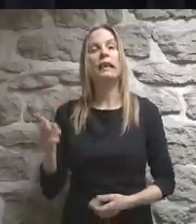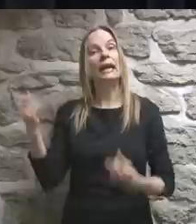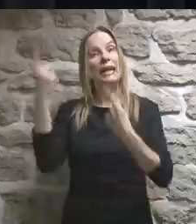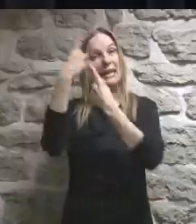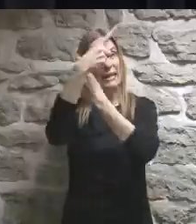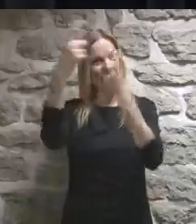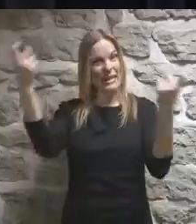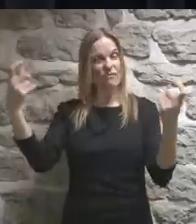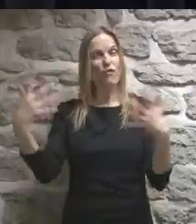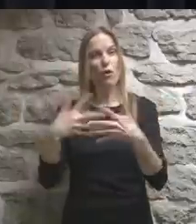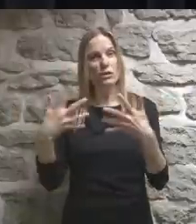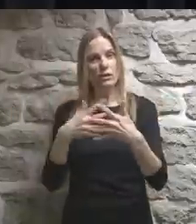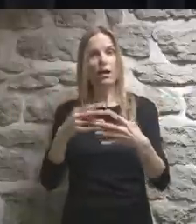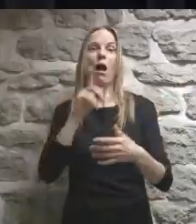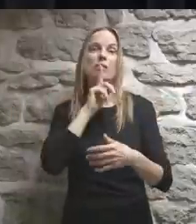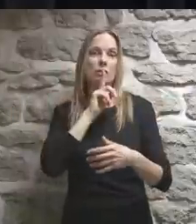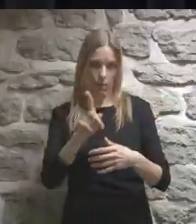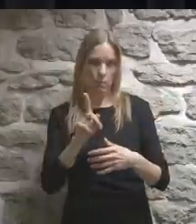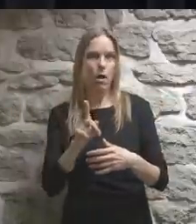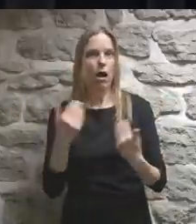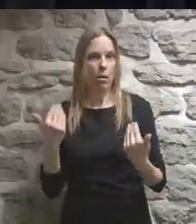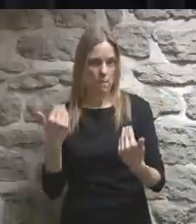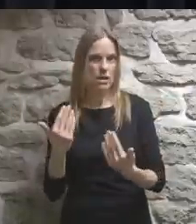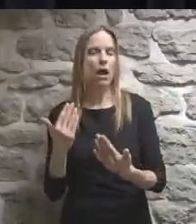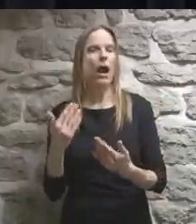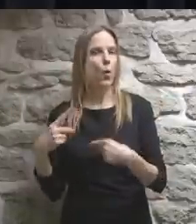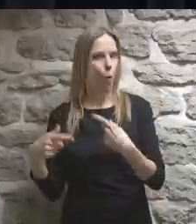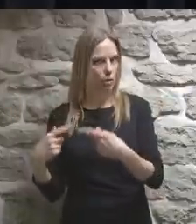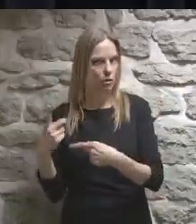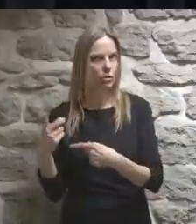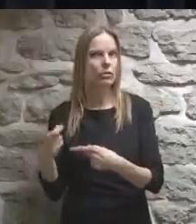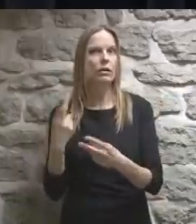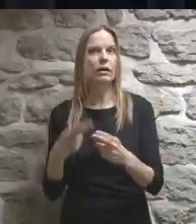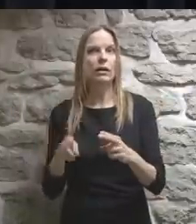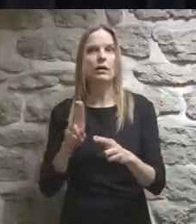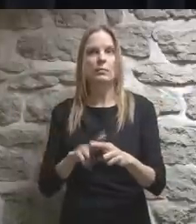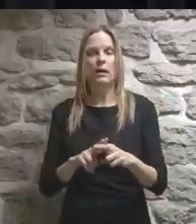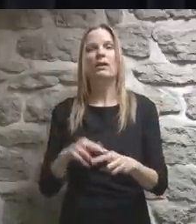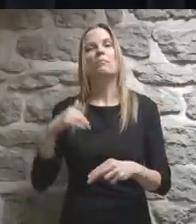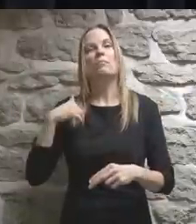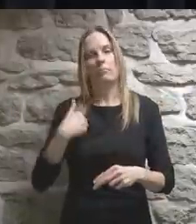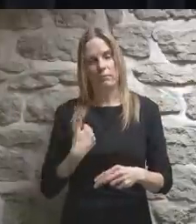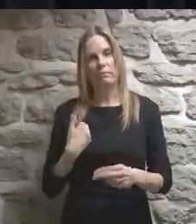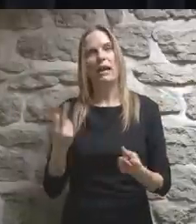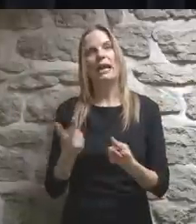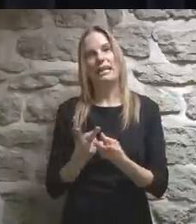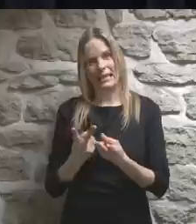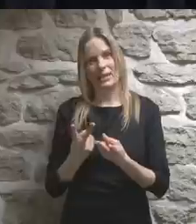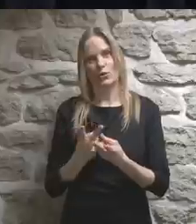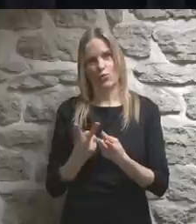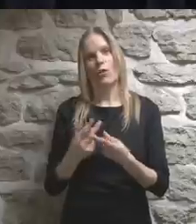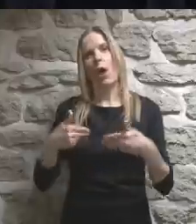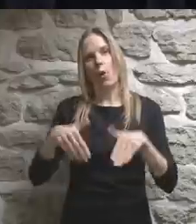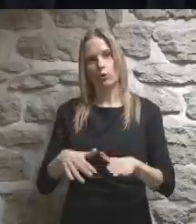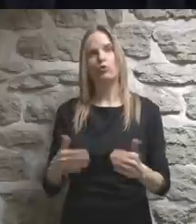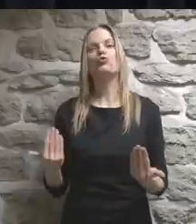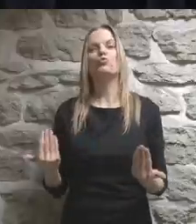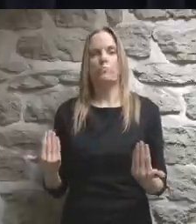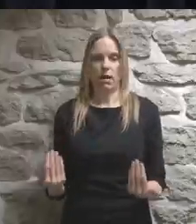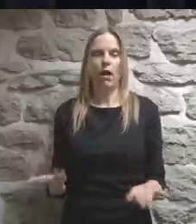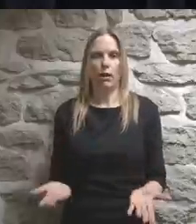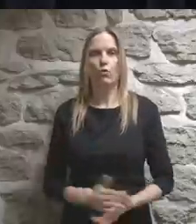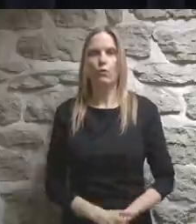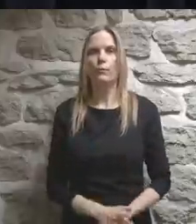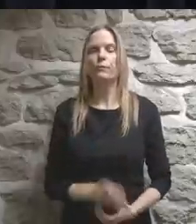informatsioonisõda on käimas täpselt samamoodi, siis paraku sellise sammu oleme otsustanud teha. Nüüd